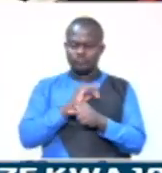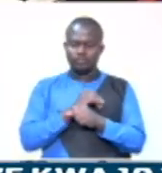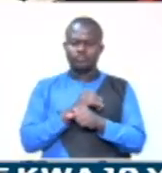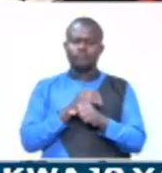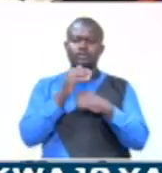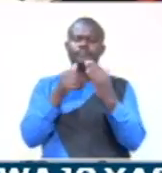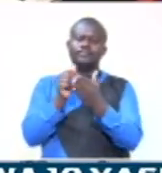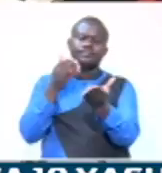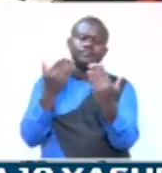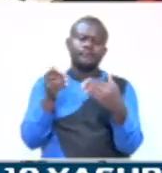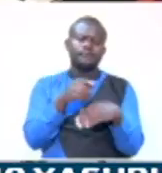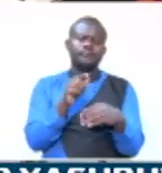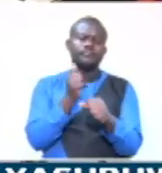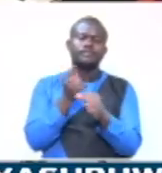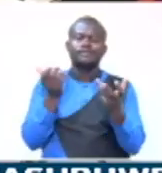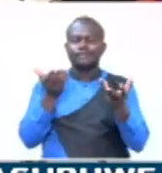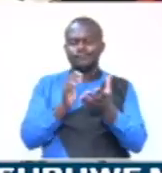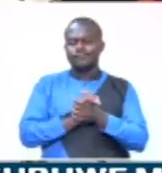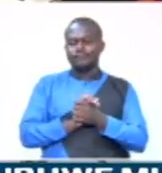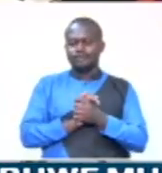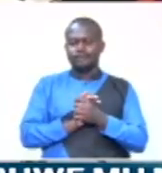Kiranyweho nabyo ni ibihe?